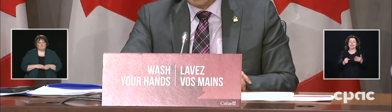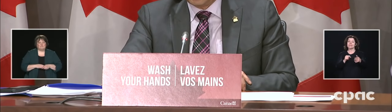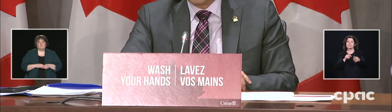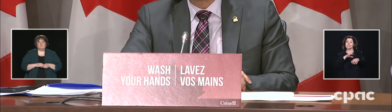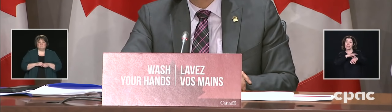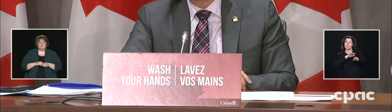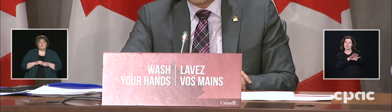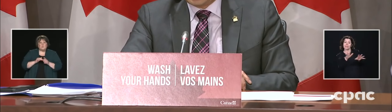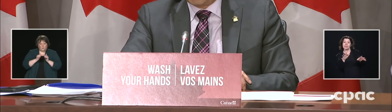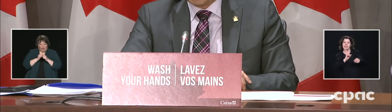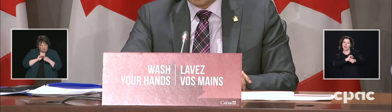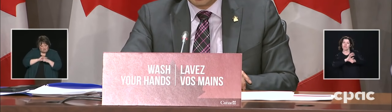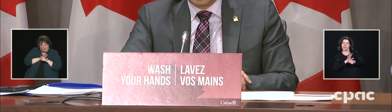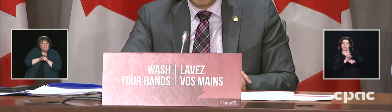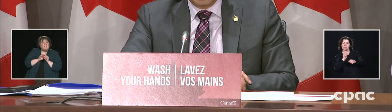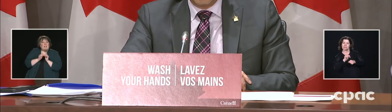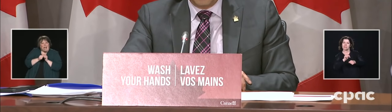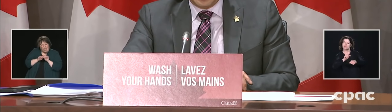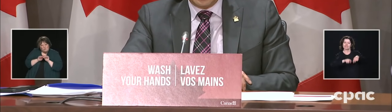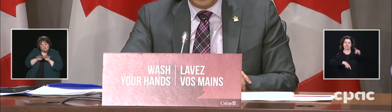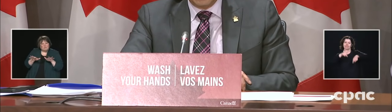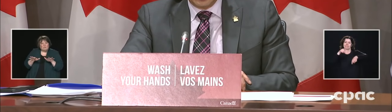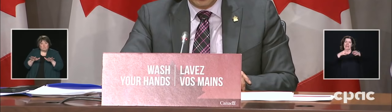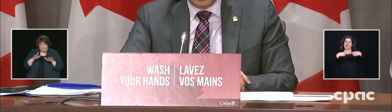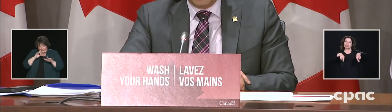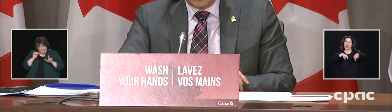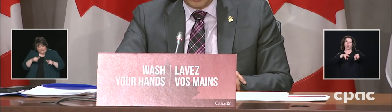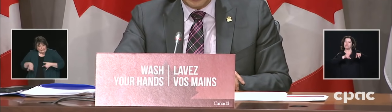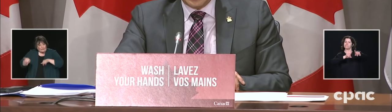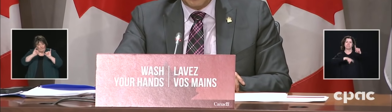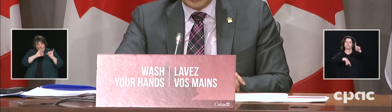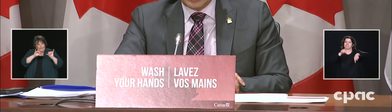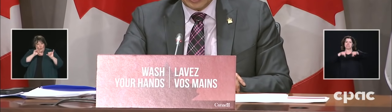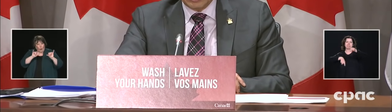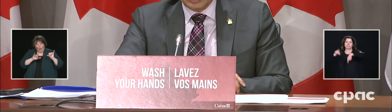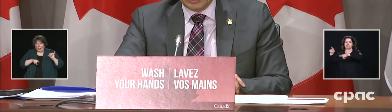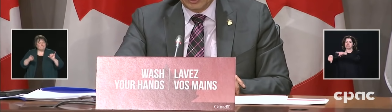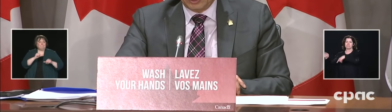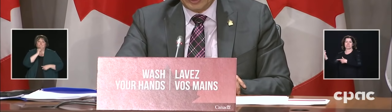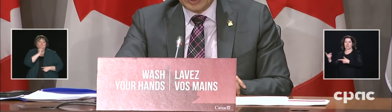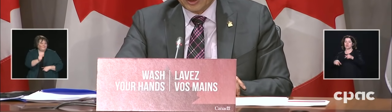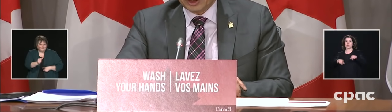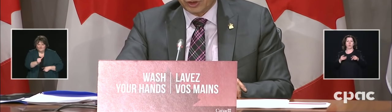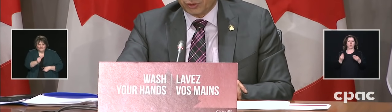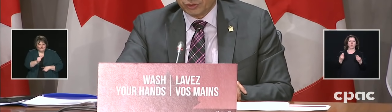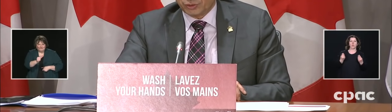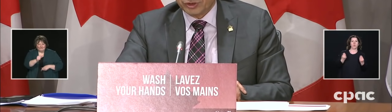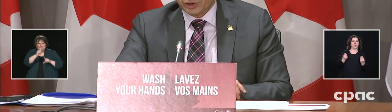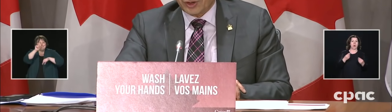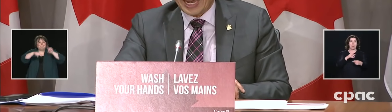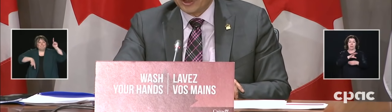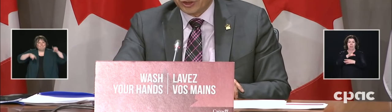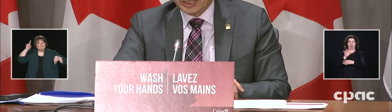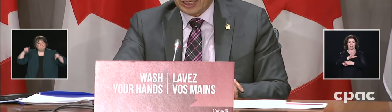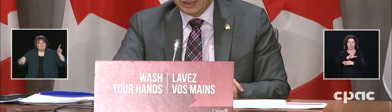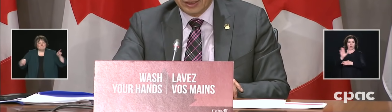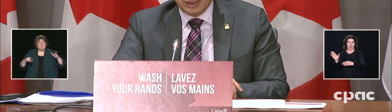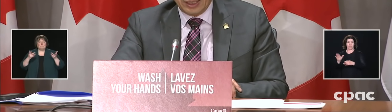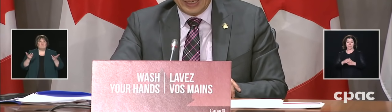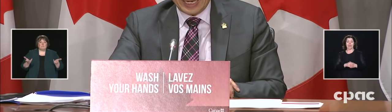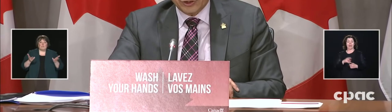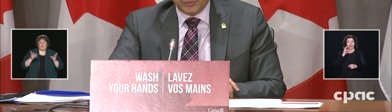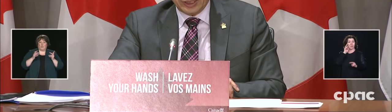varient d'une région à l'autre du pays. Le moment à la manière dont les mesures de contrôle seront